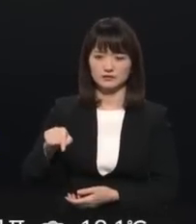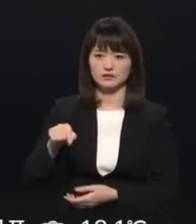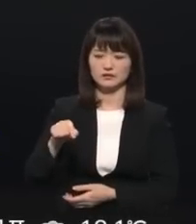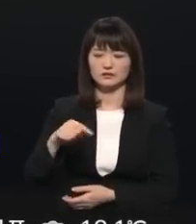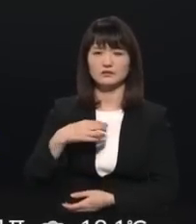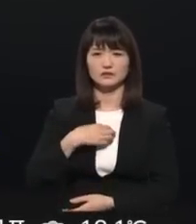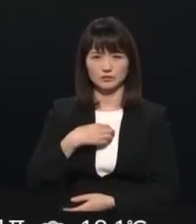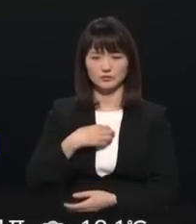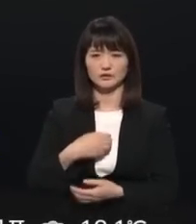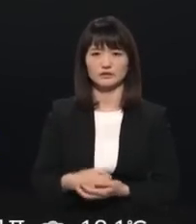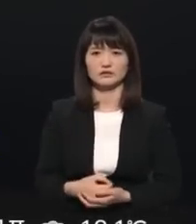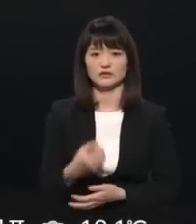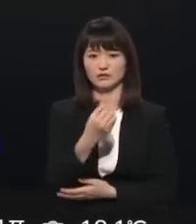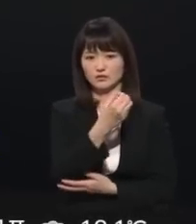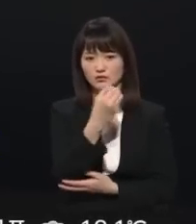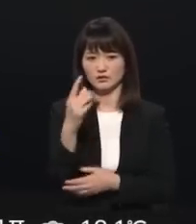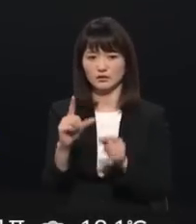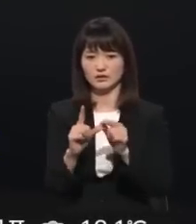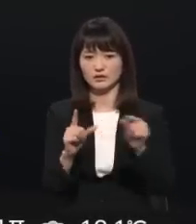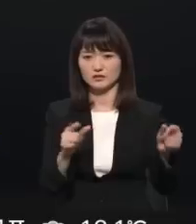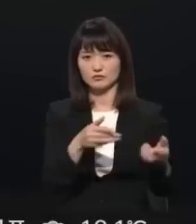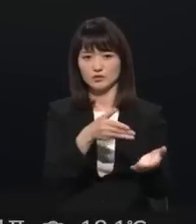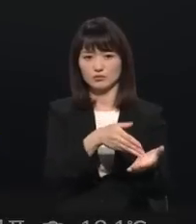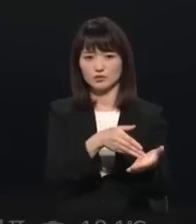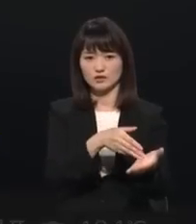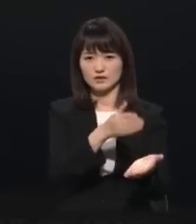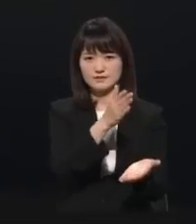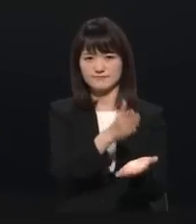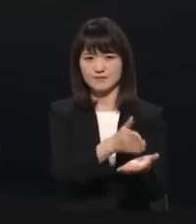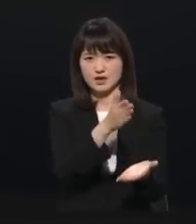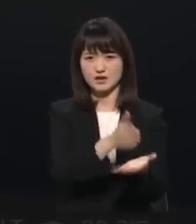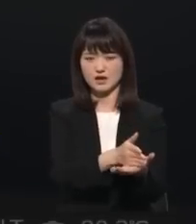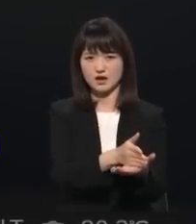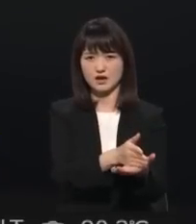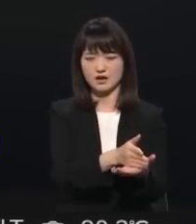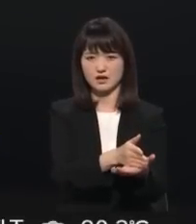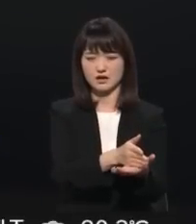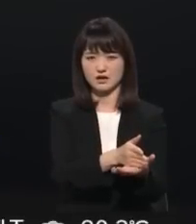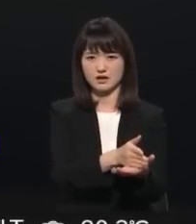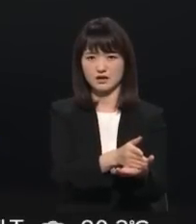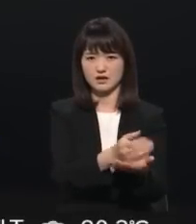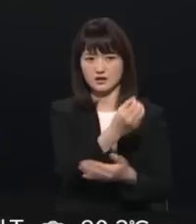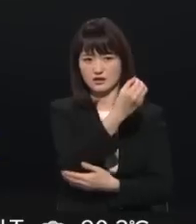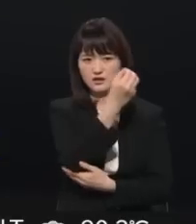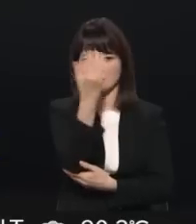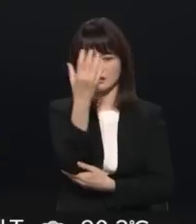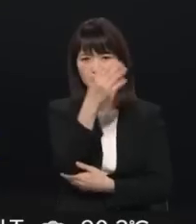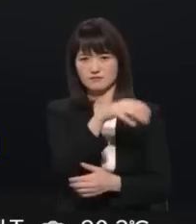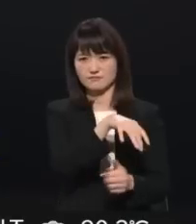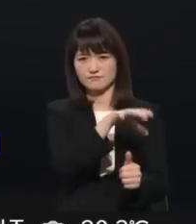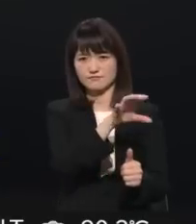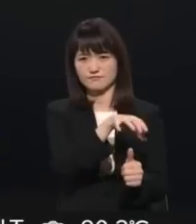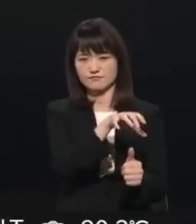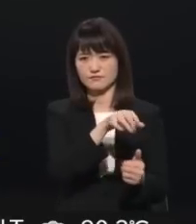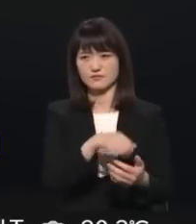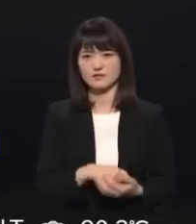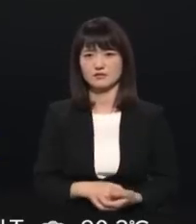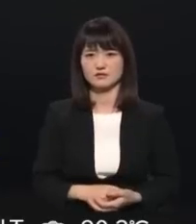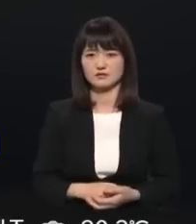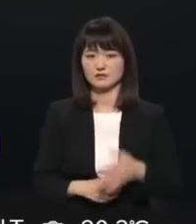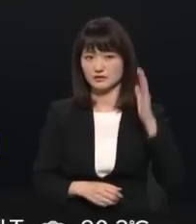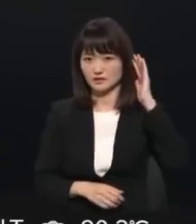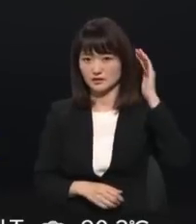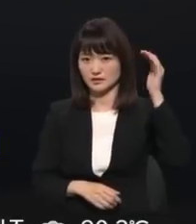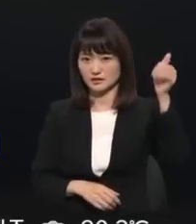어떻게 언론에 일부 보도 나간 것까지 보도 내리라 그러면서 엠바고다 이렇게 언론을 향해서 윽박 지르고 개통을 밟아서